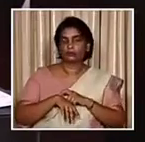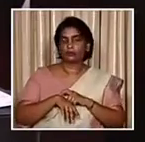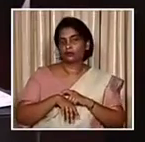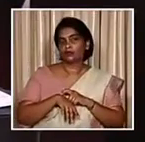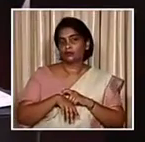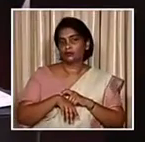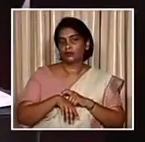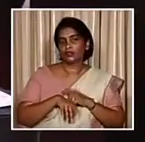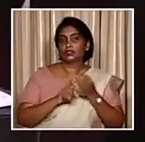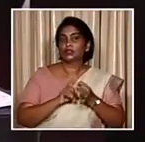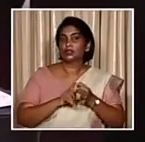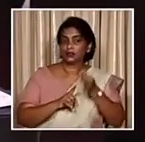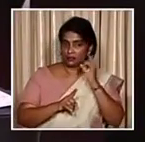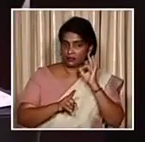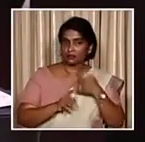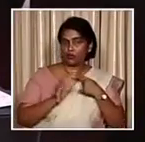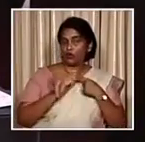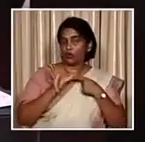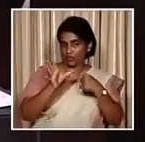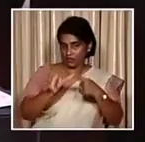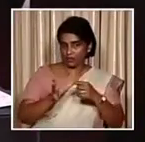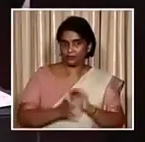අපේ ජනාධිපතිතුමාට ප්‍රතිචාර දක්වන්න.